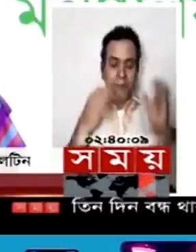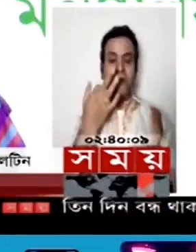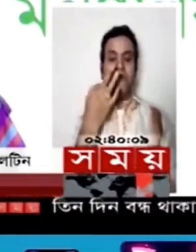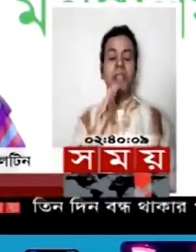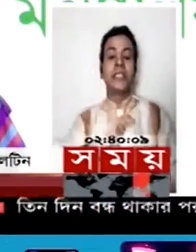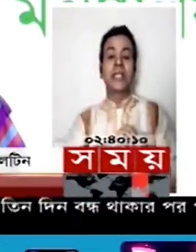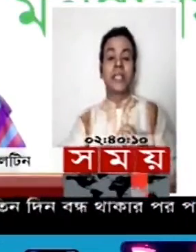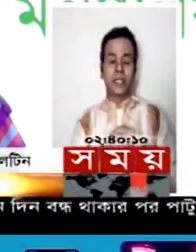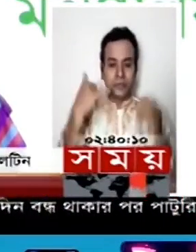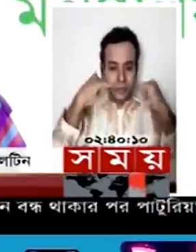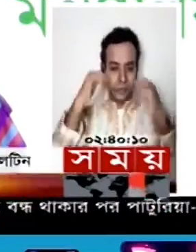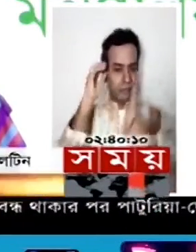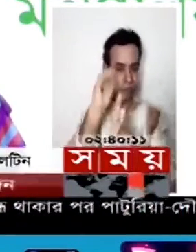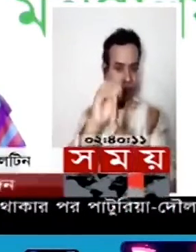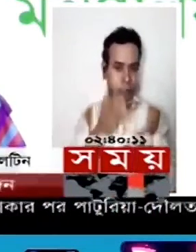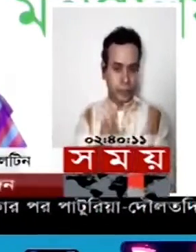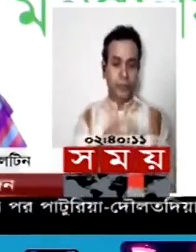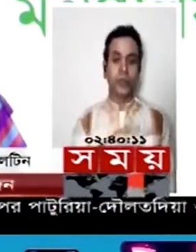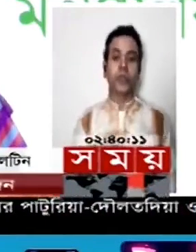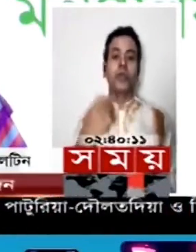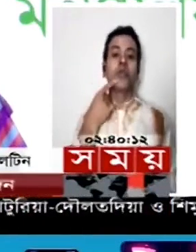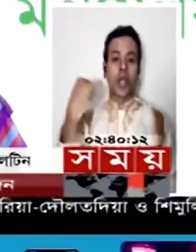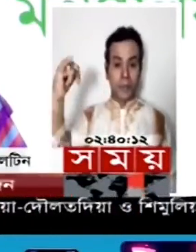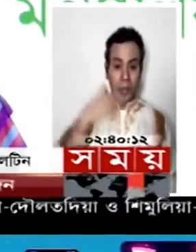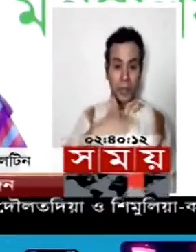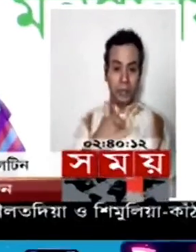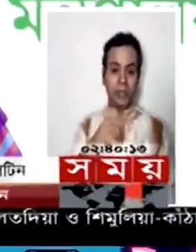চিকিৎসক, গত 24 ঘন্টায় 6 জন বেড়েছে।